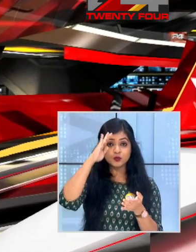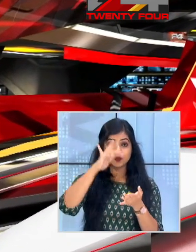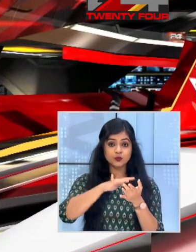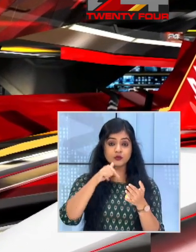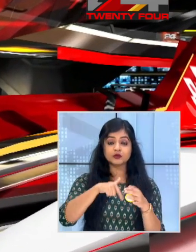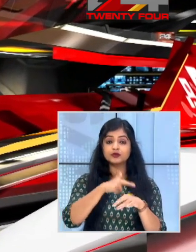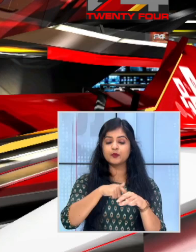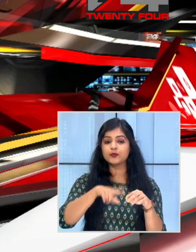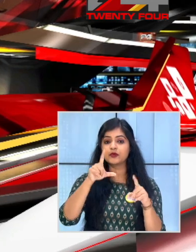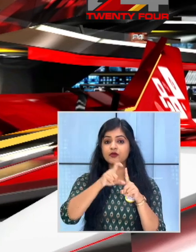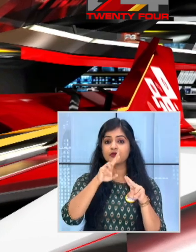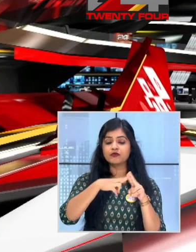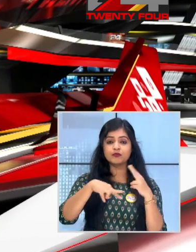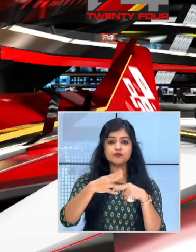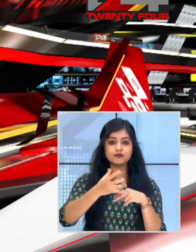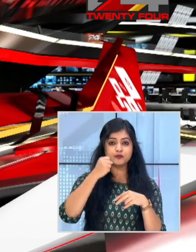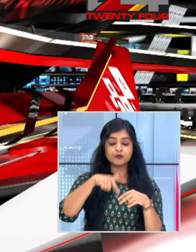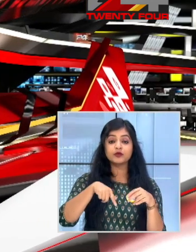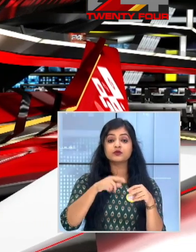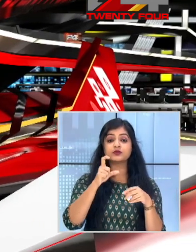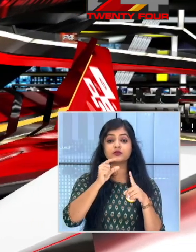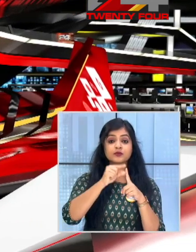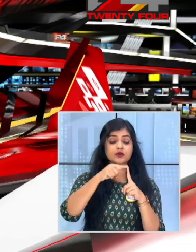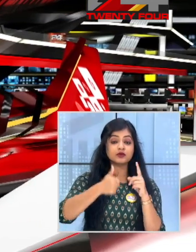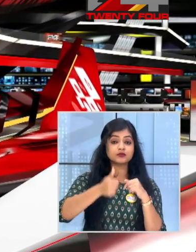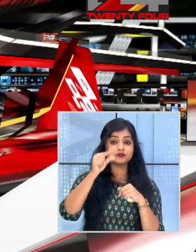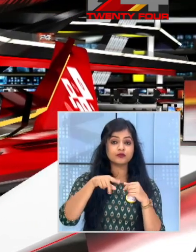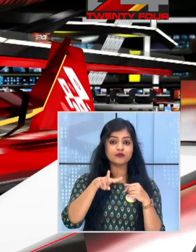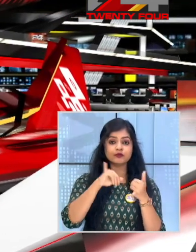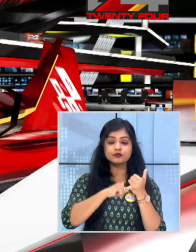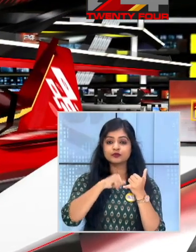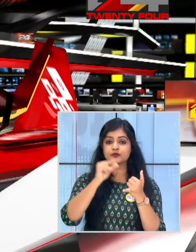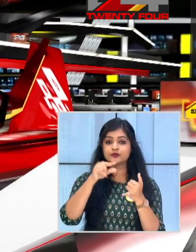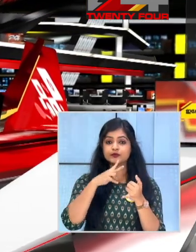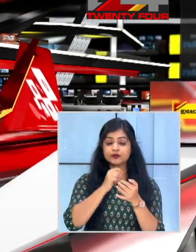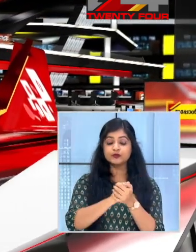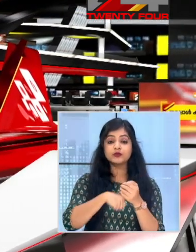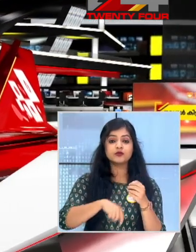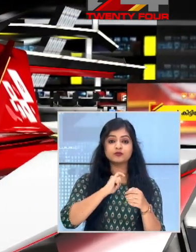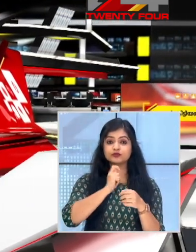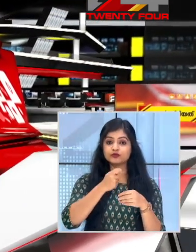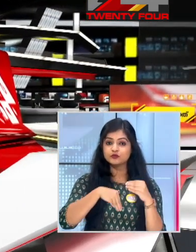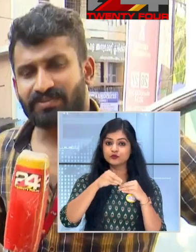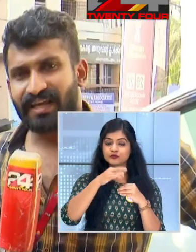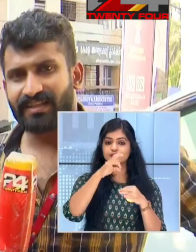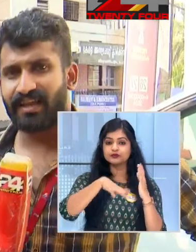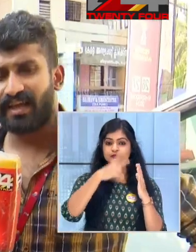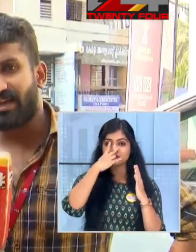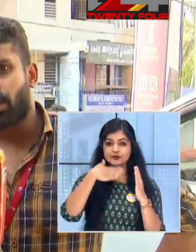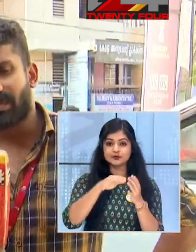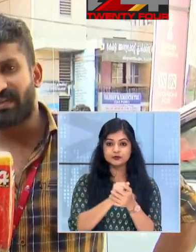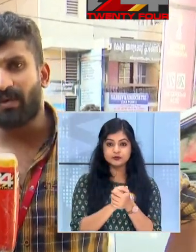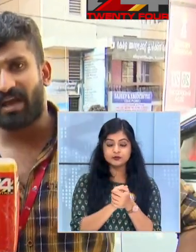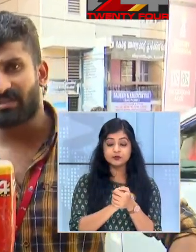ഇത്തവണ LDF പിടിക്കുമെന്നാണ് CPI സ്ഥാനാർത്ഥി VS സുനിൽകുമാർ പറയുന്നത്. ഞങ്ങളുടെ പ്രതിനിധി സലീം മാലിക് സ്ഥാനാർത്ഥിയുമായി സംസാരിച്ചു. അതിലേക്ക്. സംസ്ഥാനത്തെ